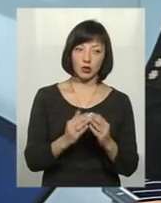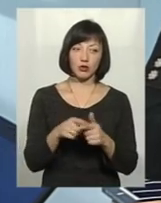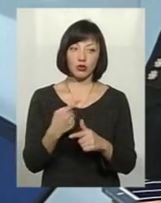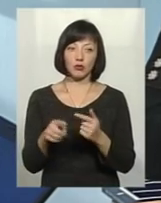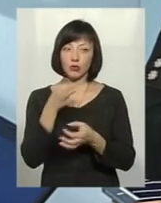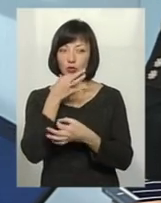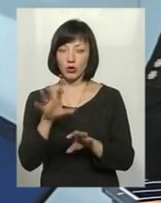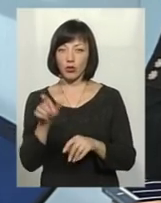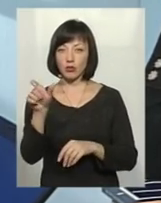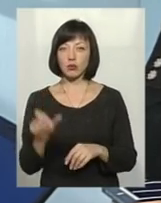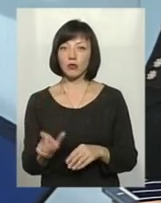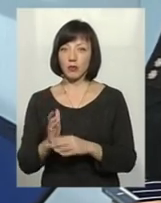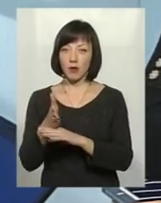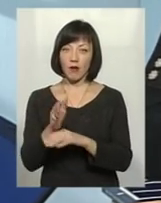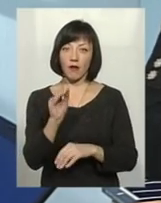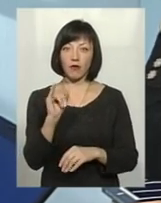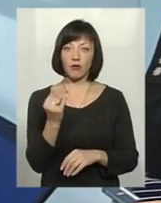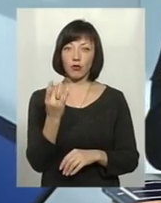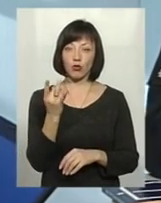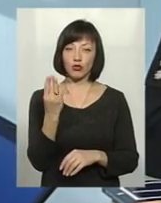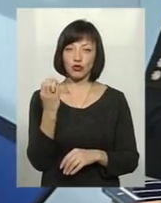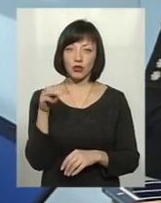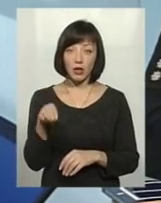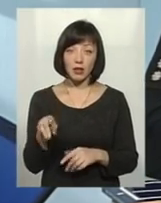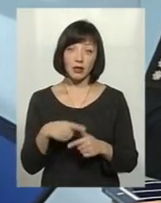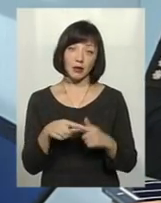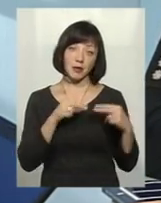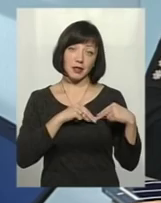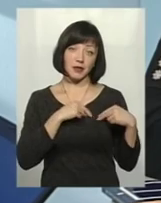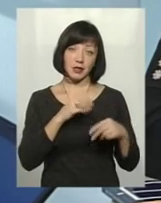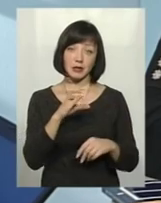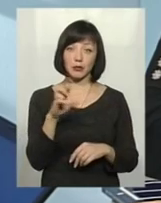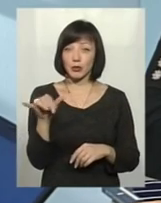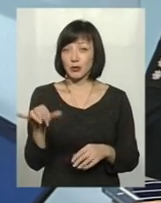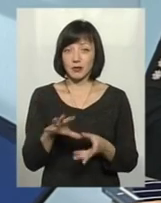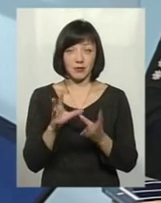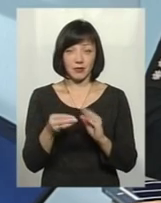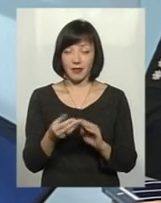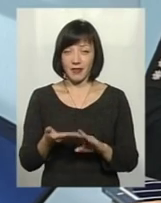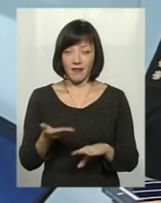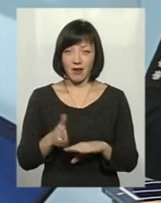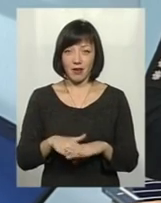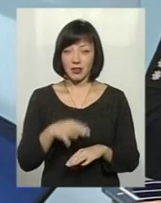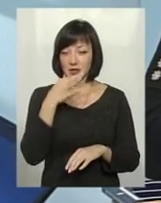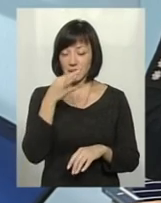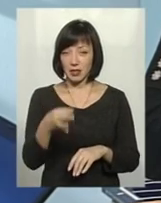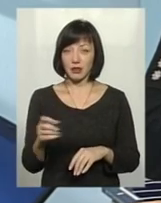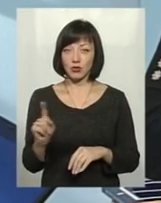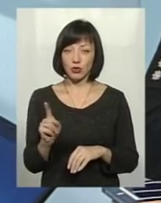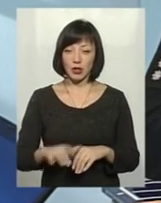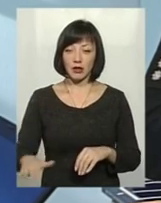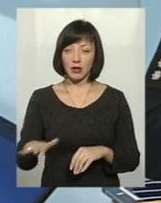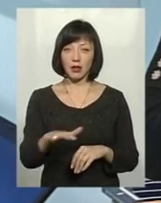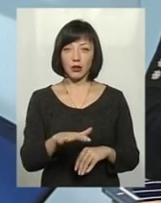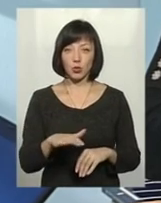особа, яка заїхала і пішла у фуршет, ну, грубо кажучи, чи працівник СБУ, ну, в цілому важко. І сказати, що на